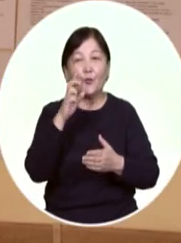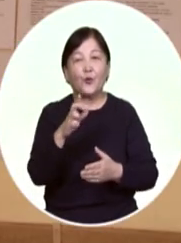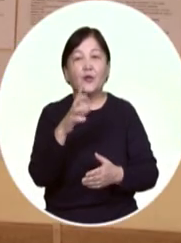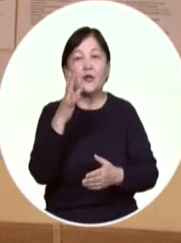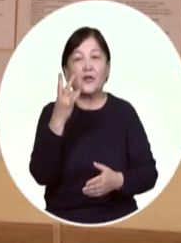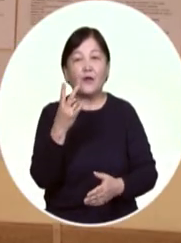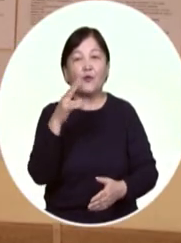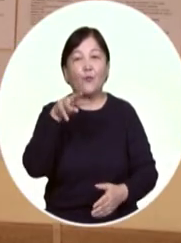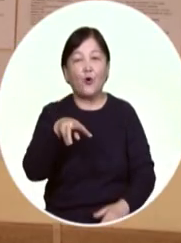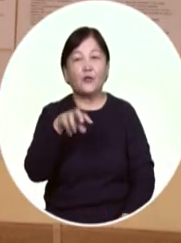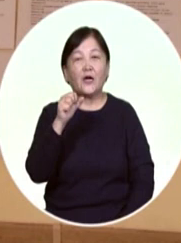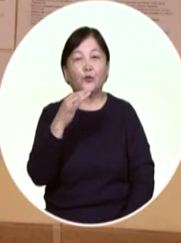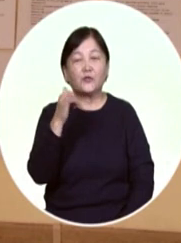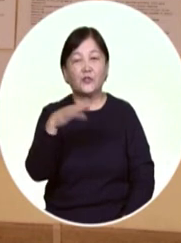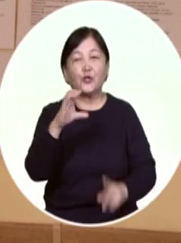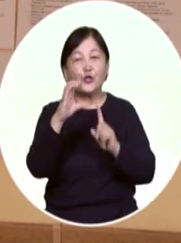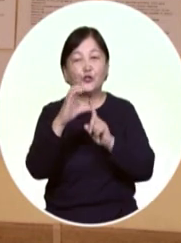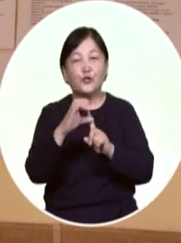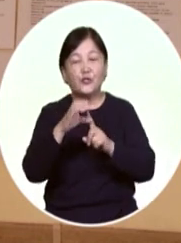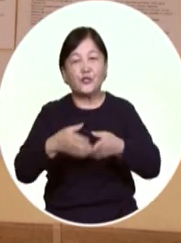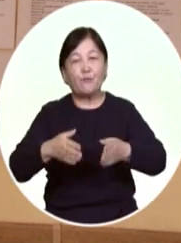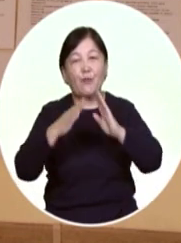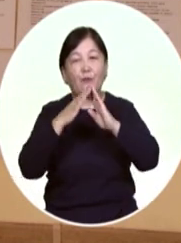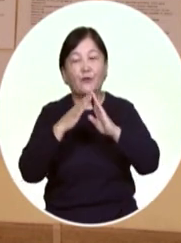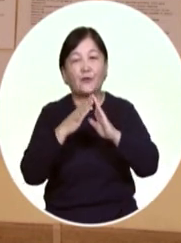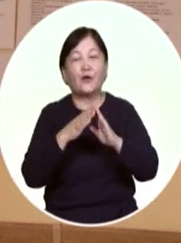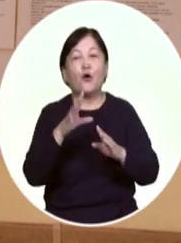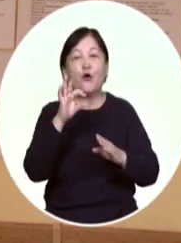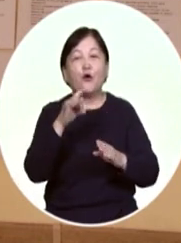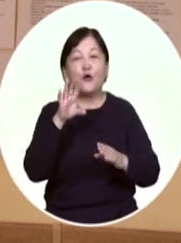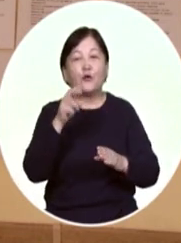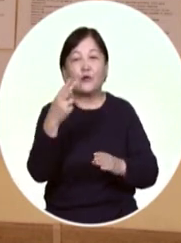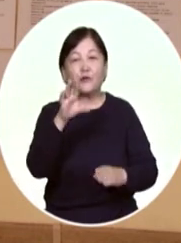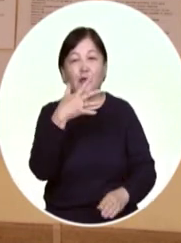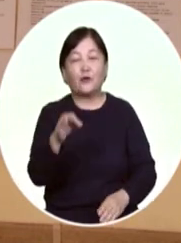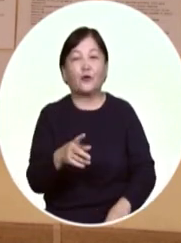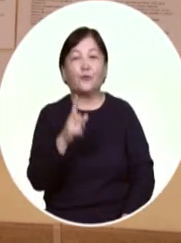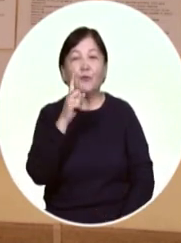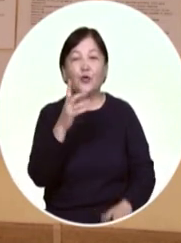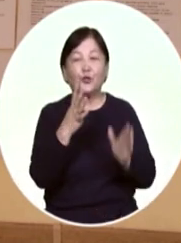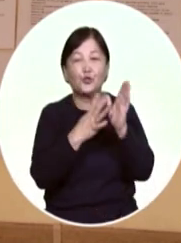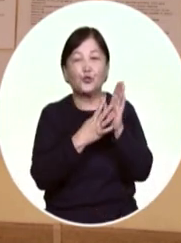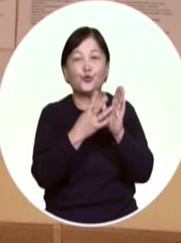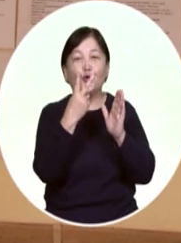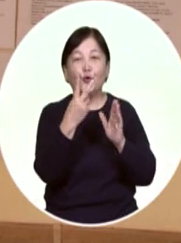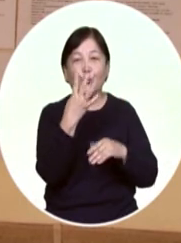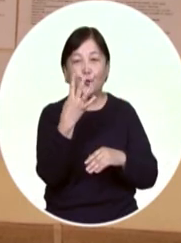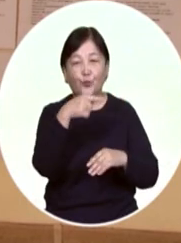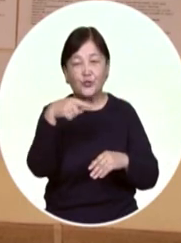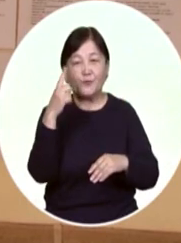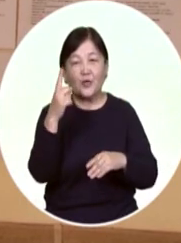улсад социализм байгуулах оролдлого гэсэн хичээлийг 1924-с 90 он хүртэл юм судлах юм бүлэг